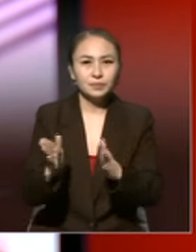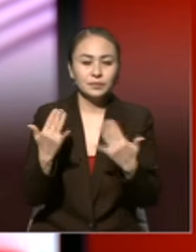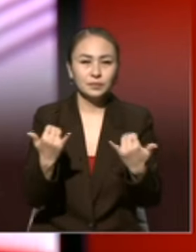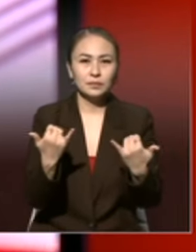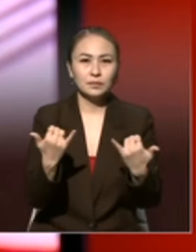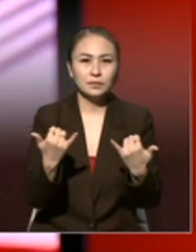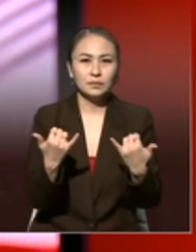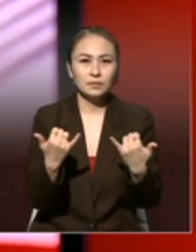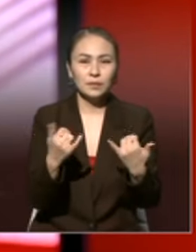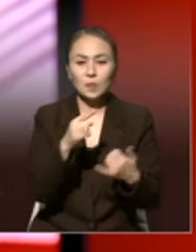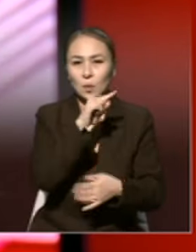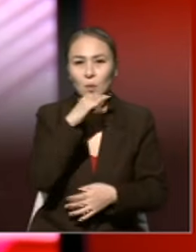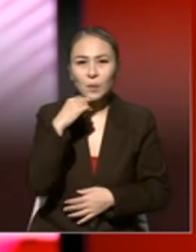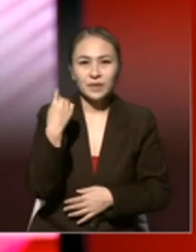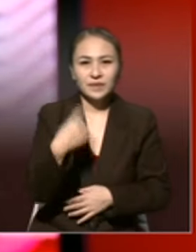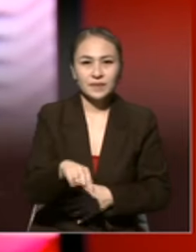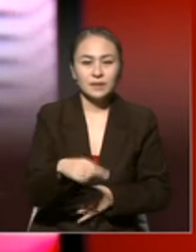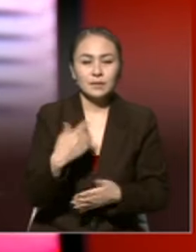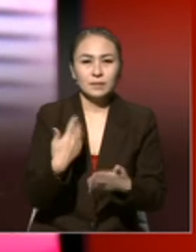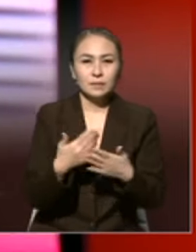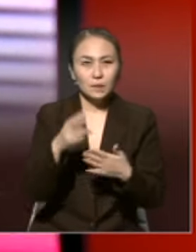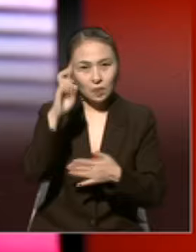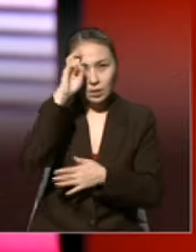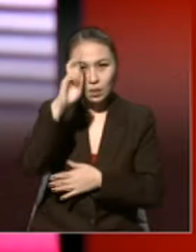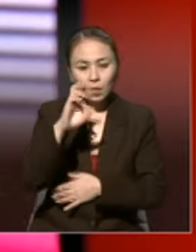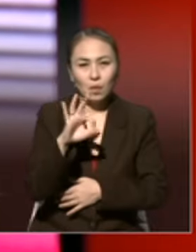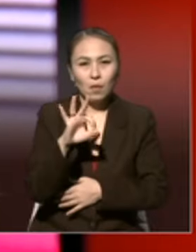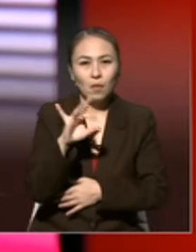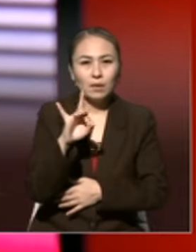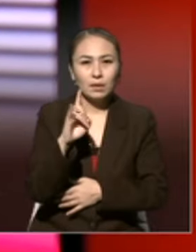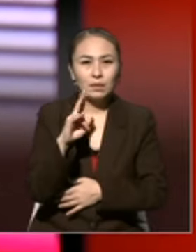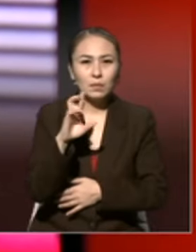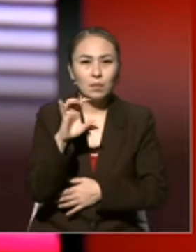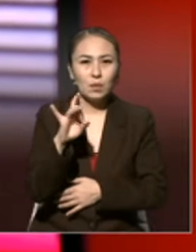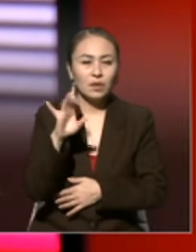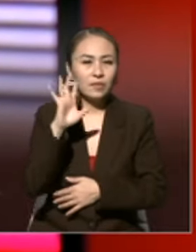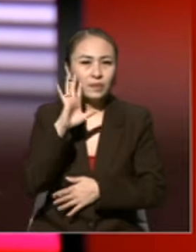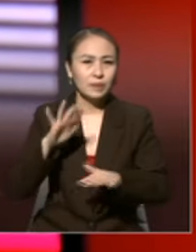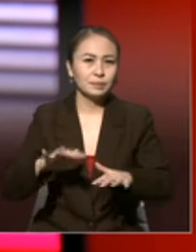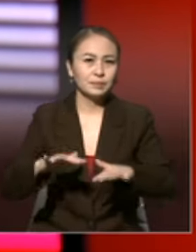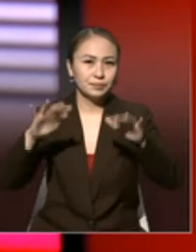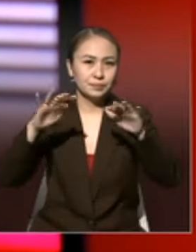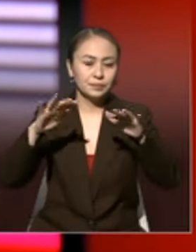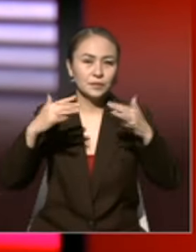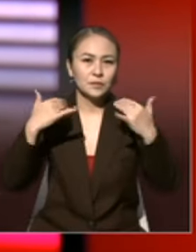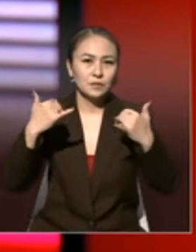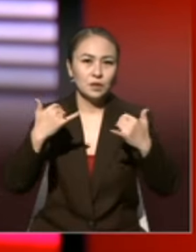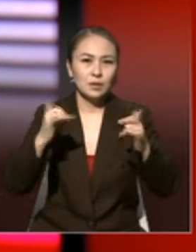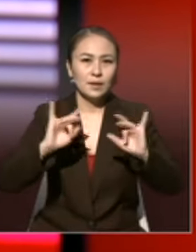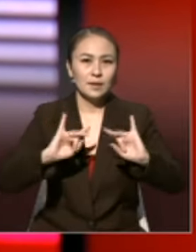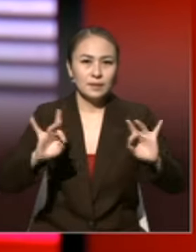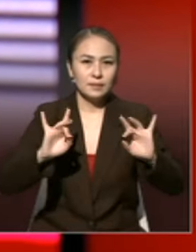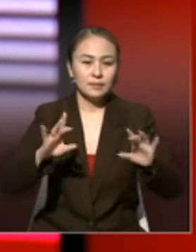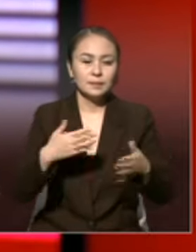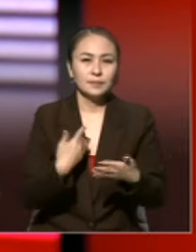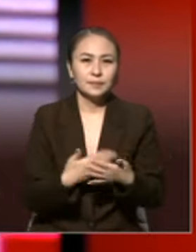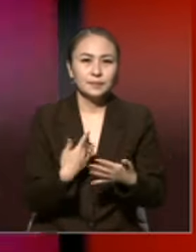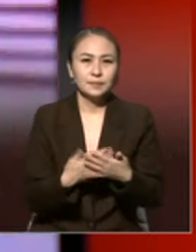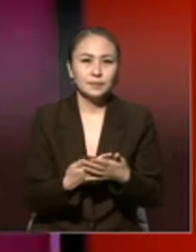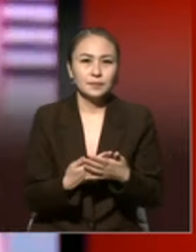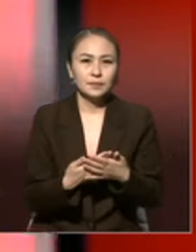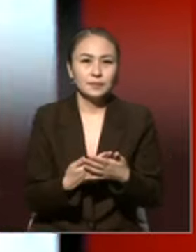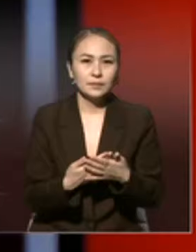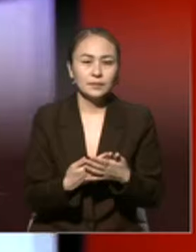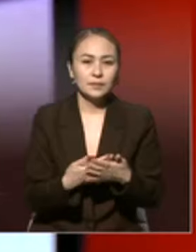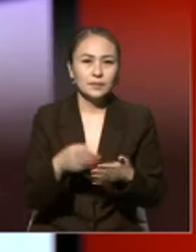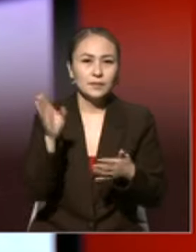енді міне Ресей Федерациясынан Орынборды қазір су басып жатыр. Міне соны қазір айтып отырмыз. Бұл